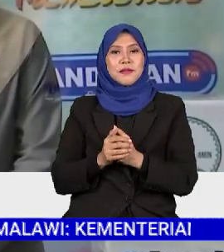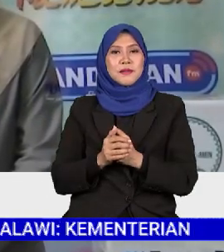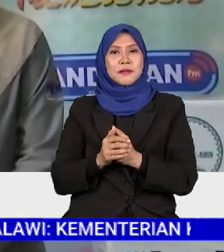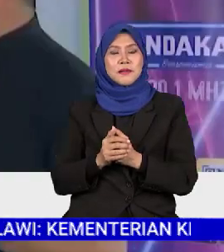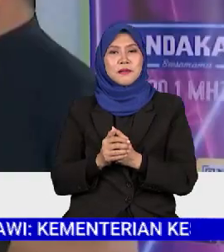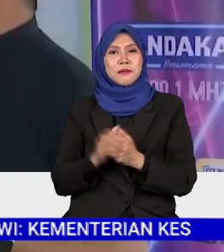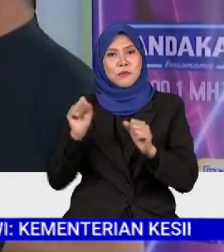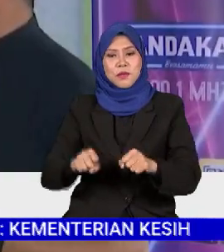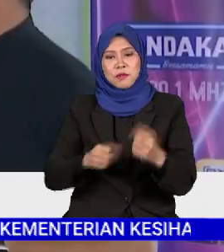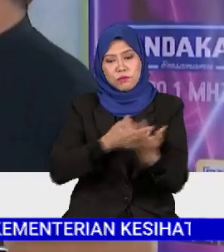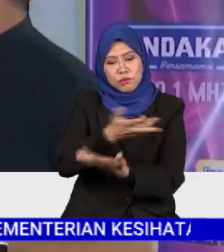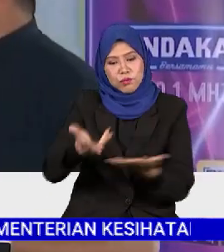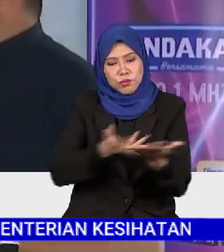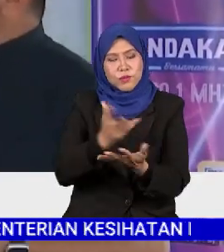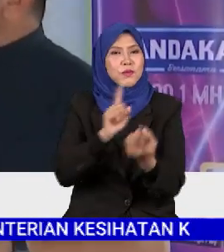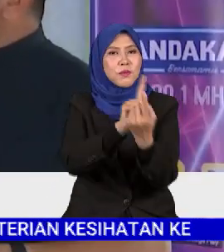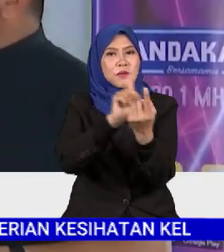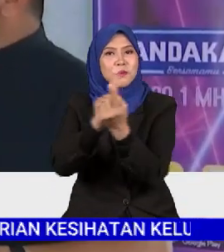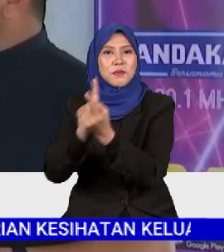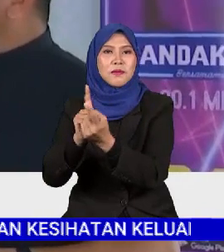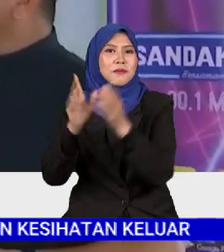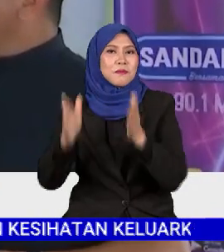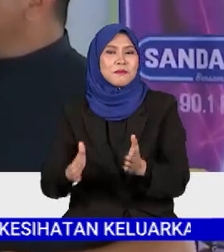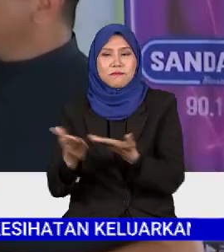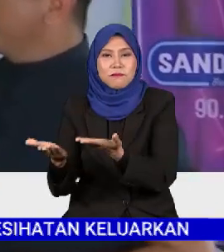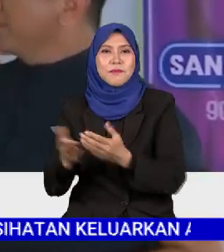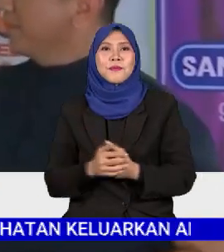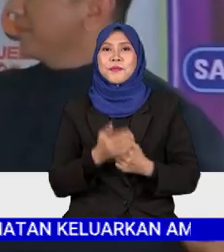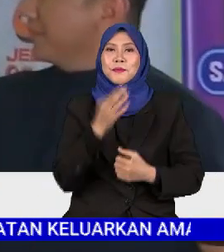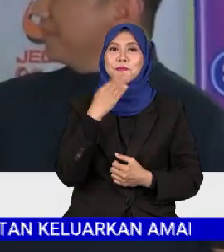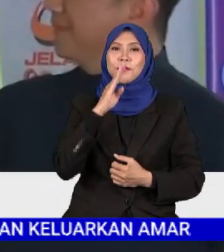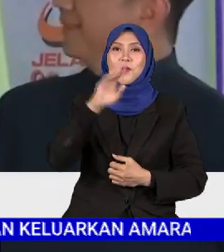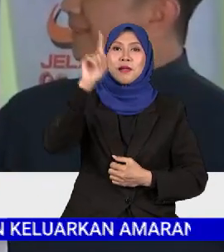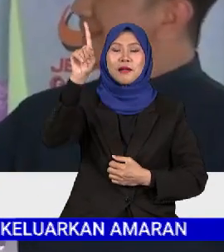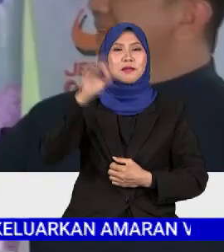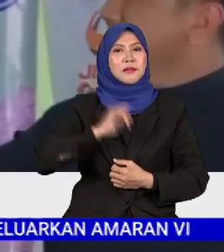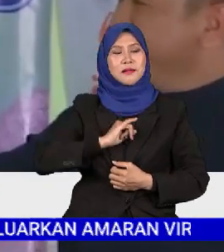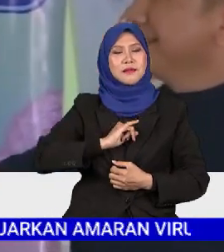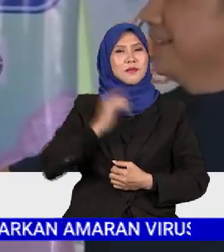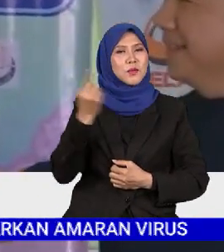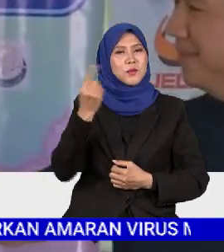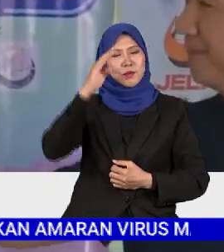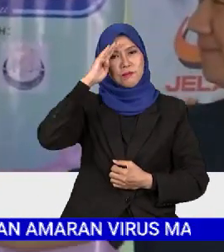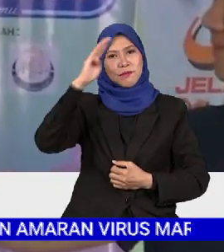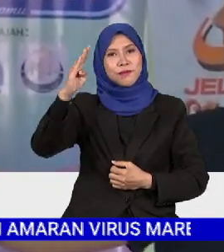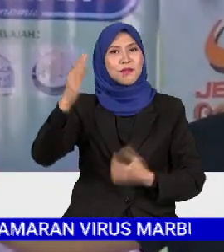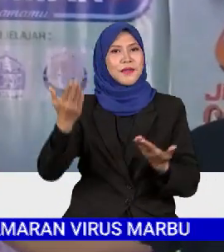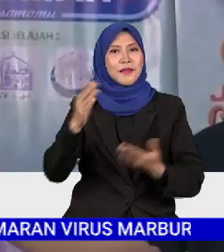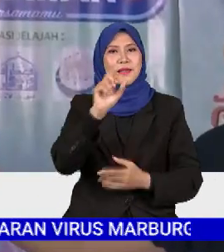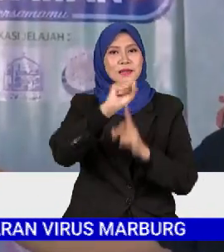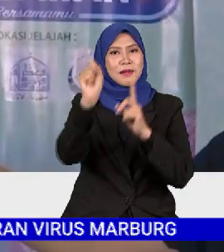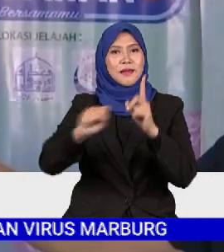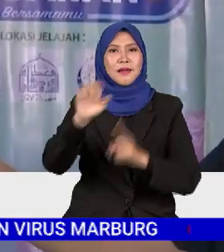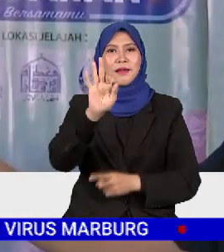sebaliknya turun pandang mendekati golongan sasar, Datuk? Alhamdulillah, saya sentiasa salut kepada Sandakan FM